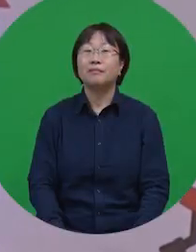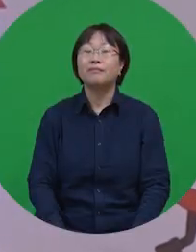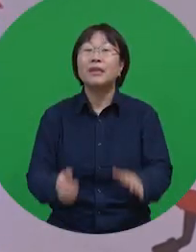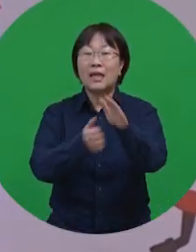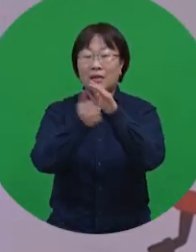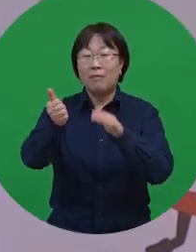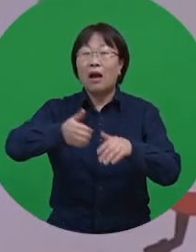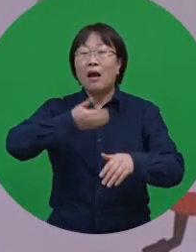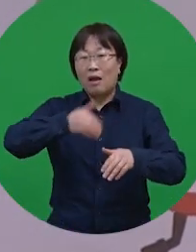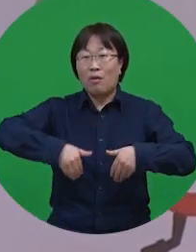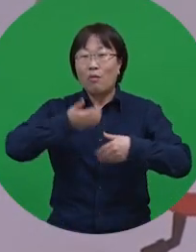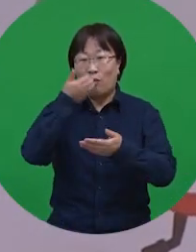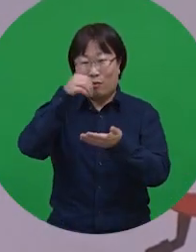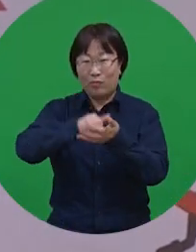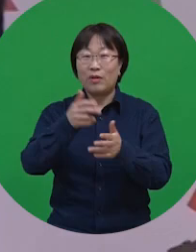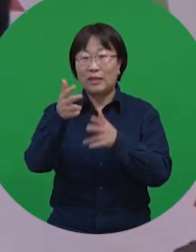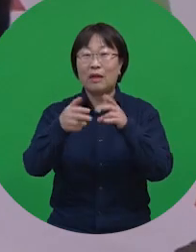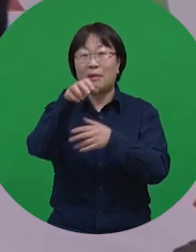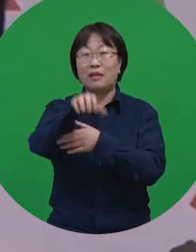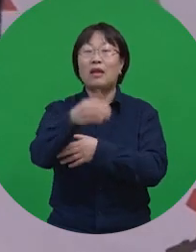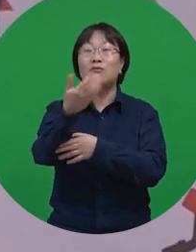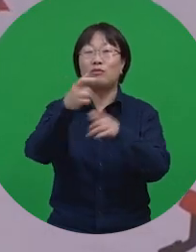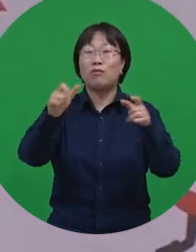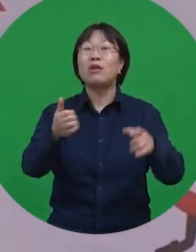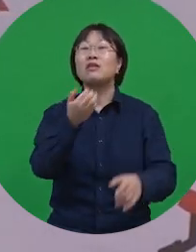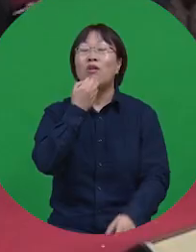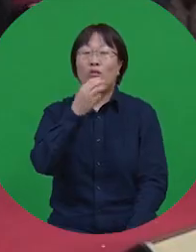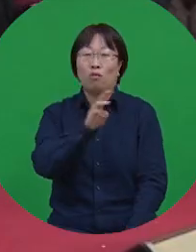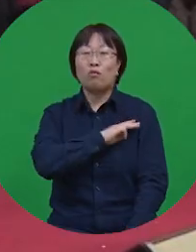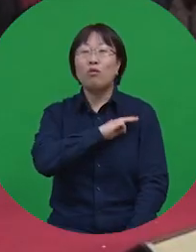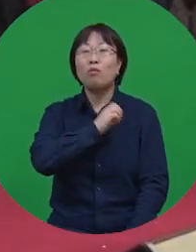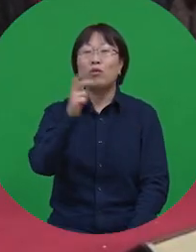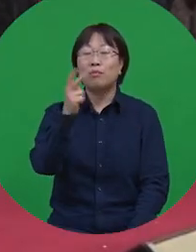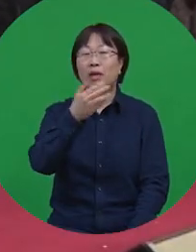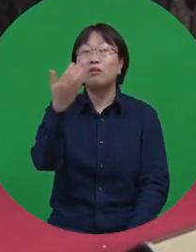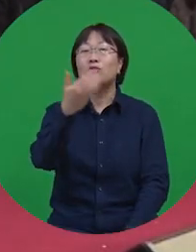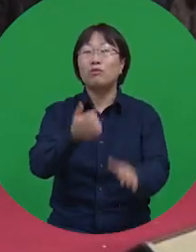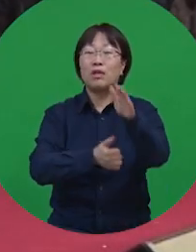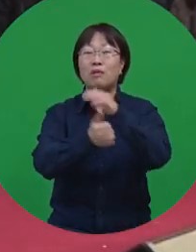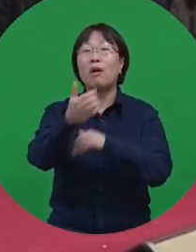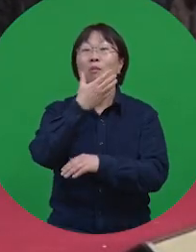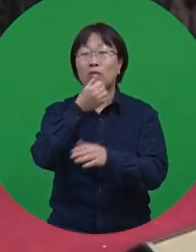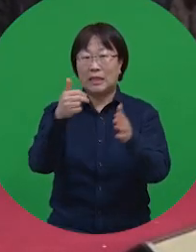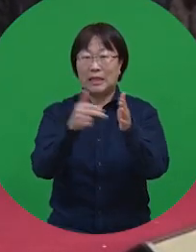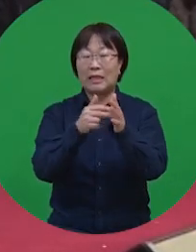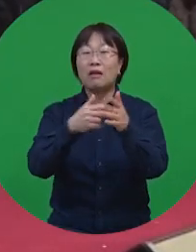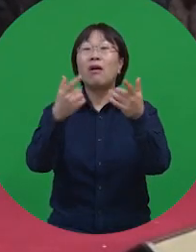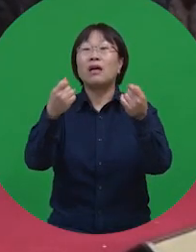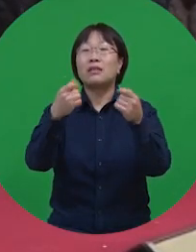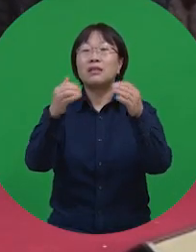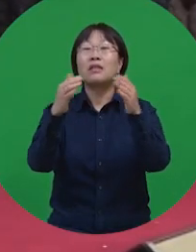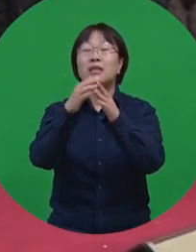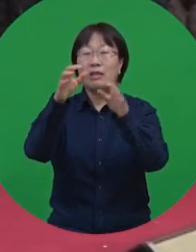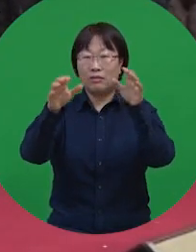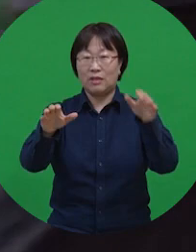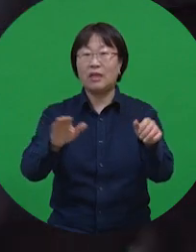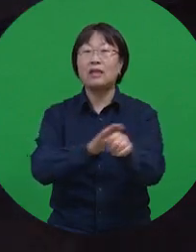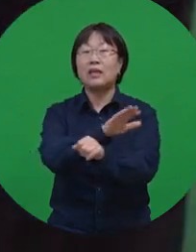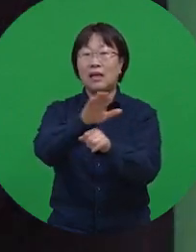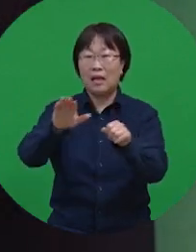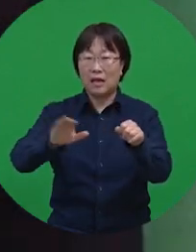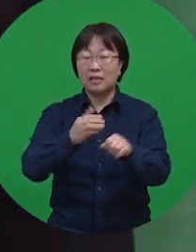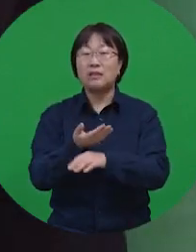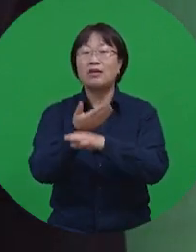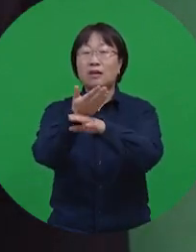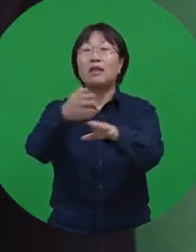희망온돌 따뜻한 겨울나기 사업은 구로구가 서울사회복지공동모금회, 구로희망복지재단과 함께하며 이웃에게 사랑을